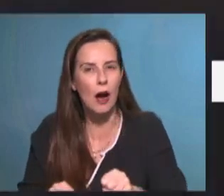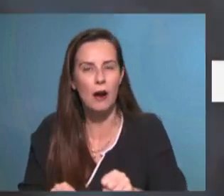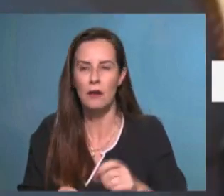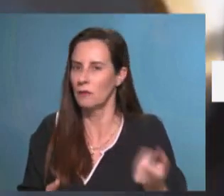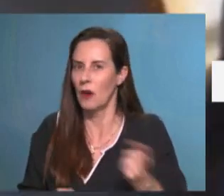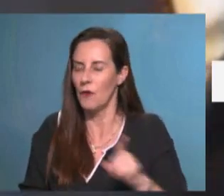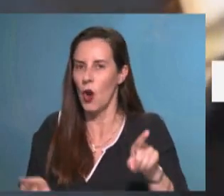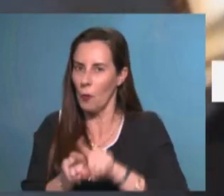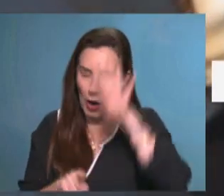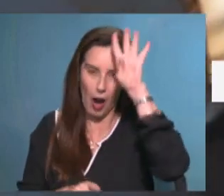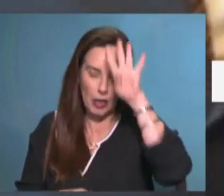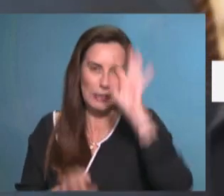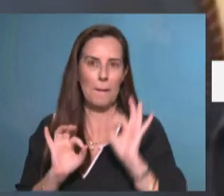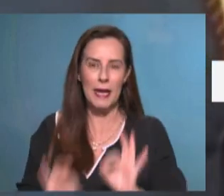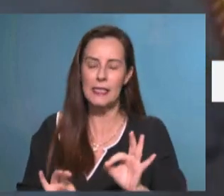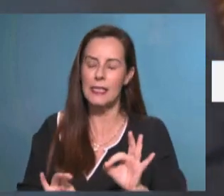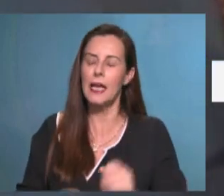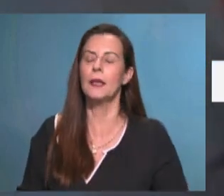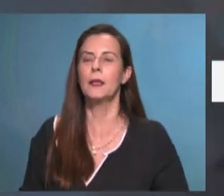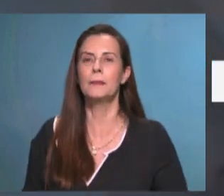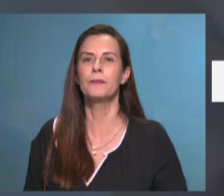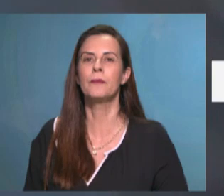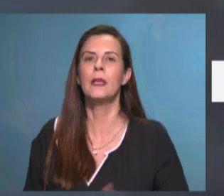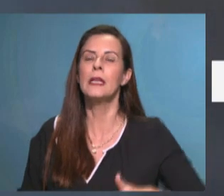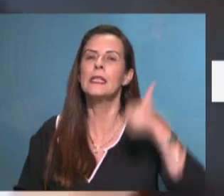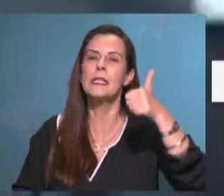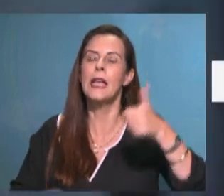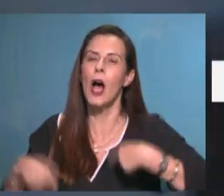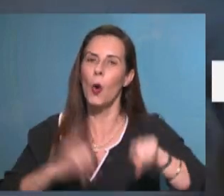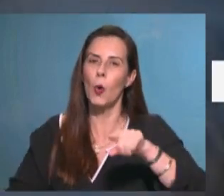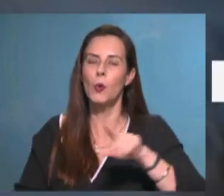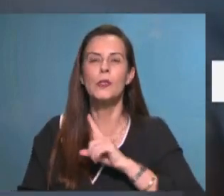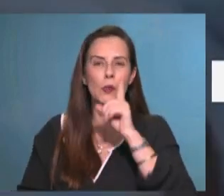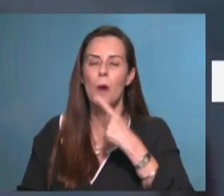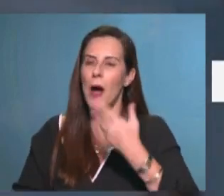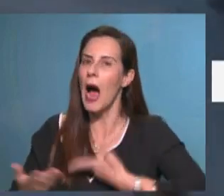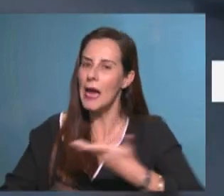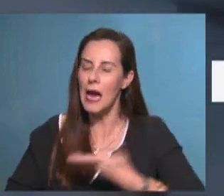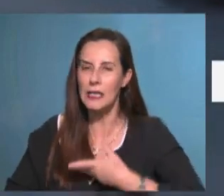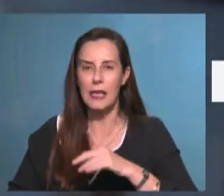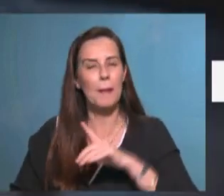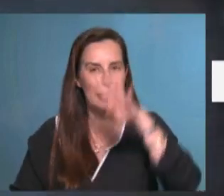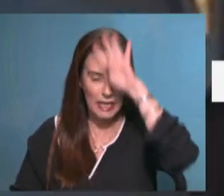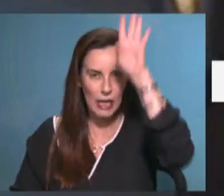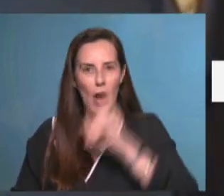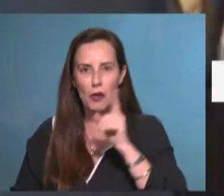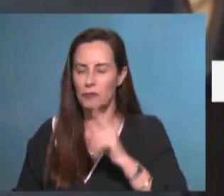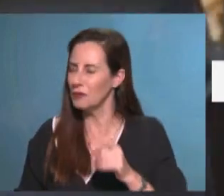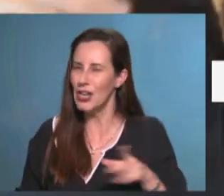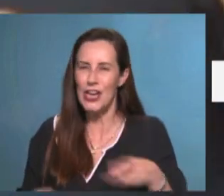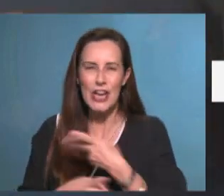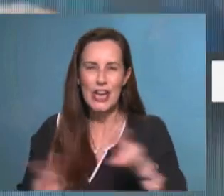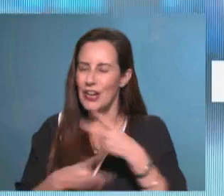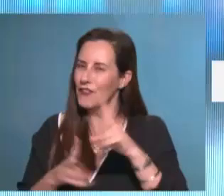האיראנית החוקית. כתבן רועי קייס מוסיף כי שר החוץ הסורי אמר שהיחסים בין איראן לסוריה אינם ניתנים